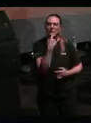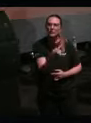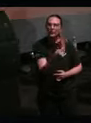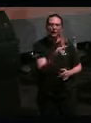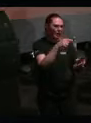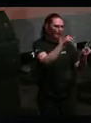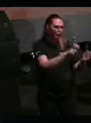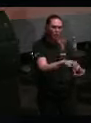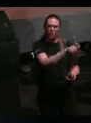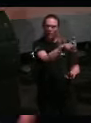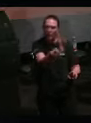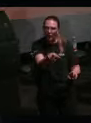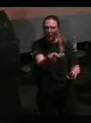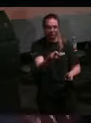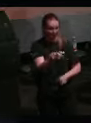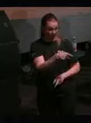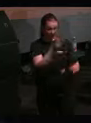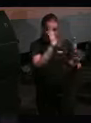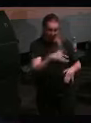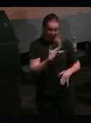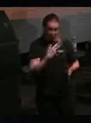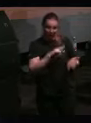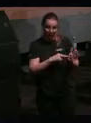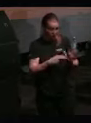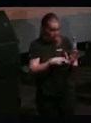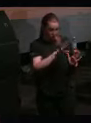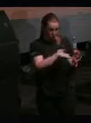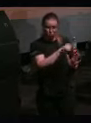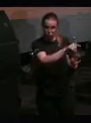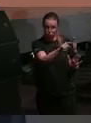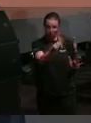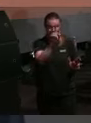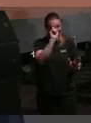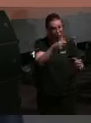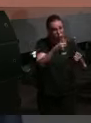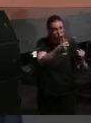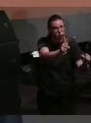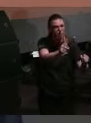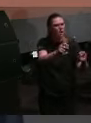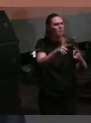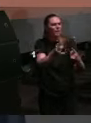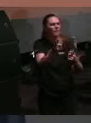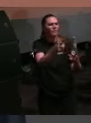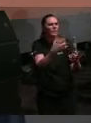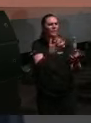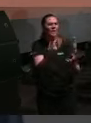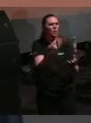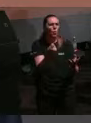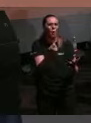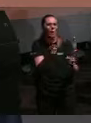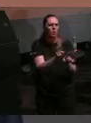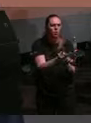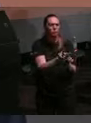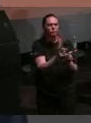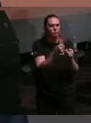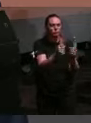vi på en måte kjenner til veldig mye av teknologiene som mulig å sette I drift. Ja. Og så trenger vi liksom et eller annet som katalyserer en utvikling.